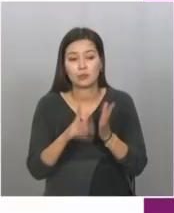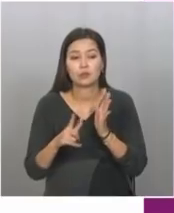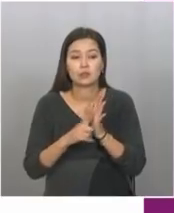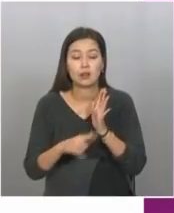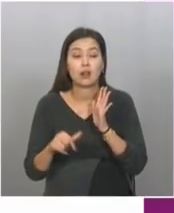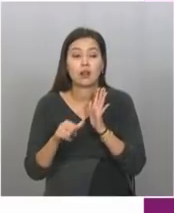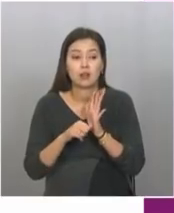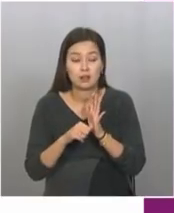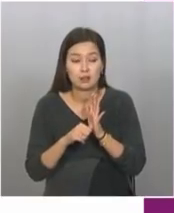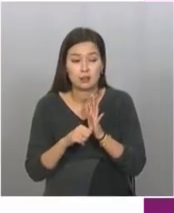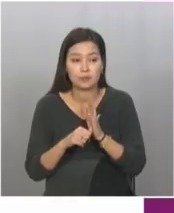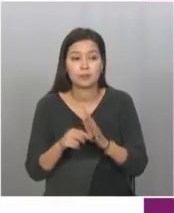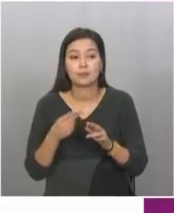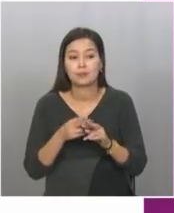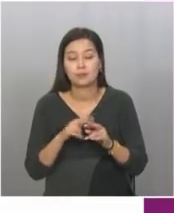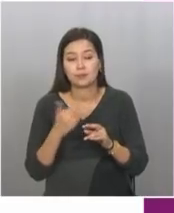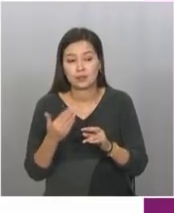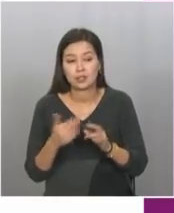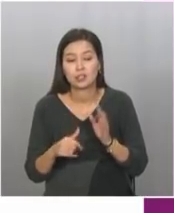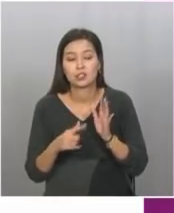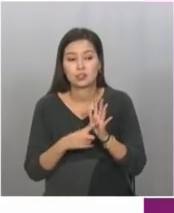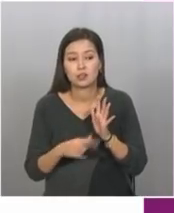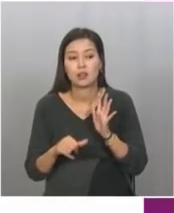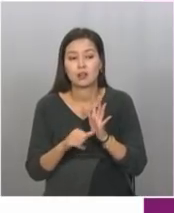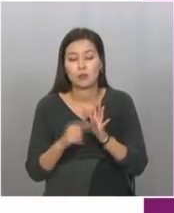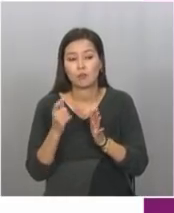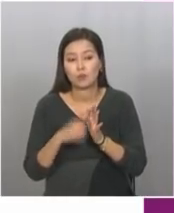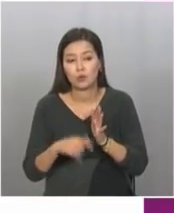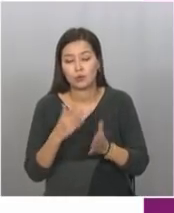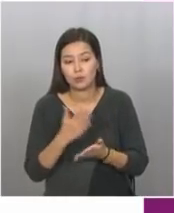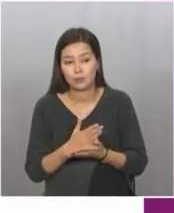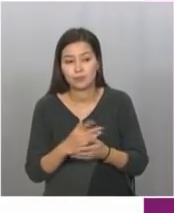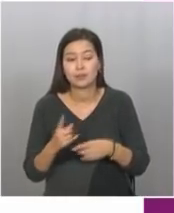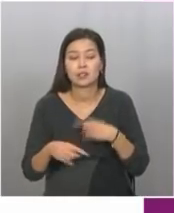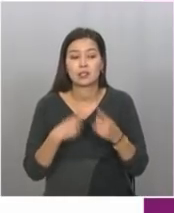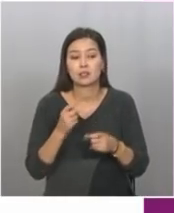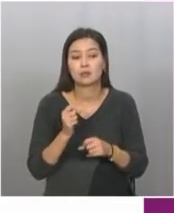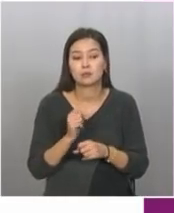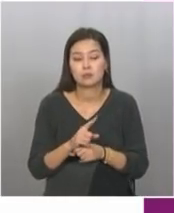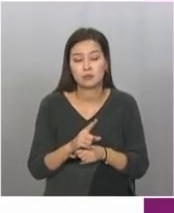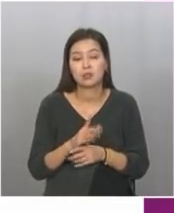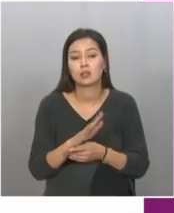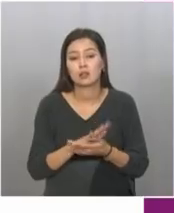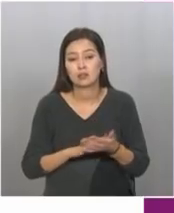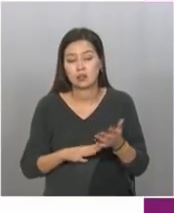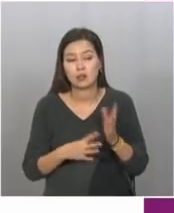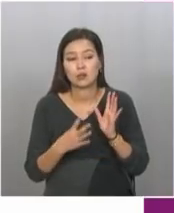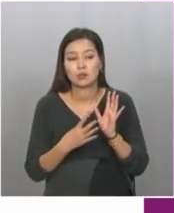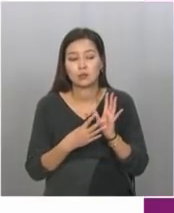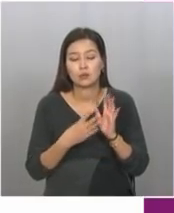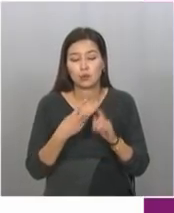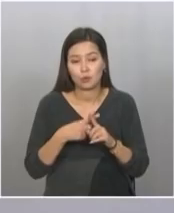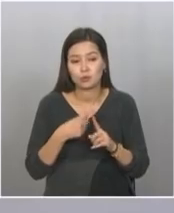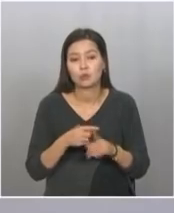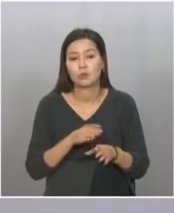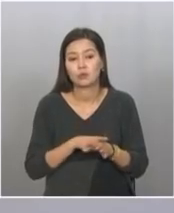6. Суретінде де 7-ден 6 бөлігі боялып тұр. Келесі тапсырма, жалғастырамыз. Қосуды